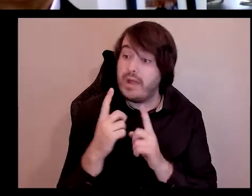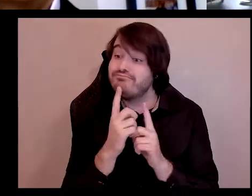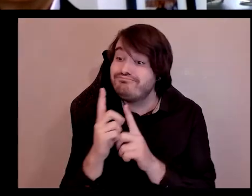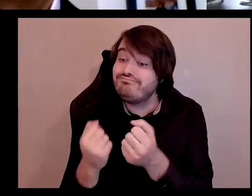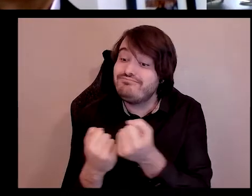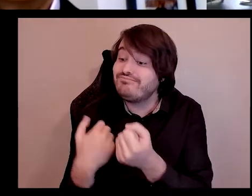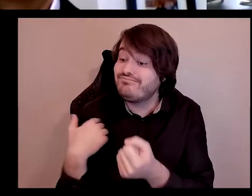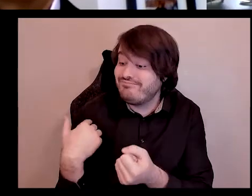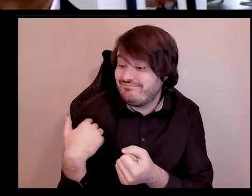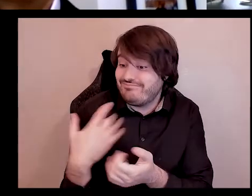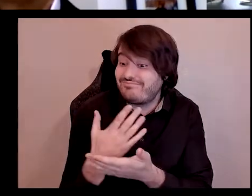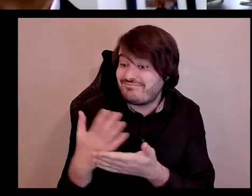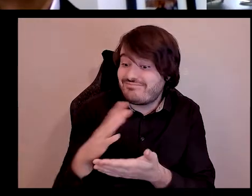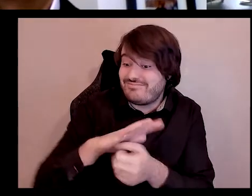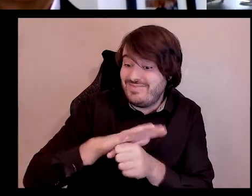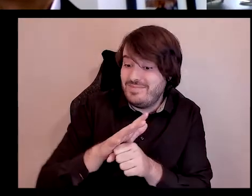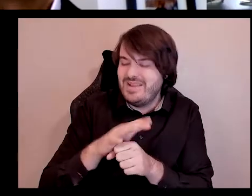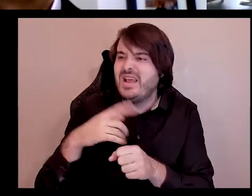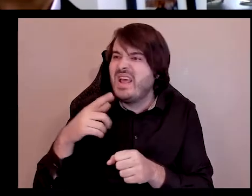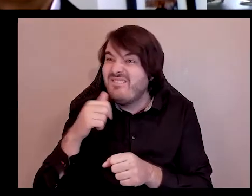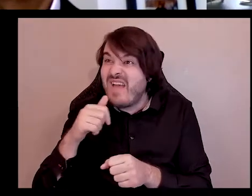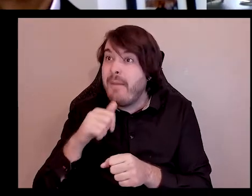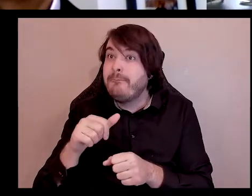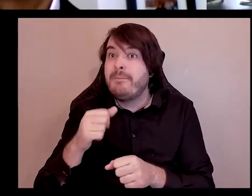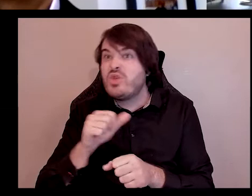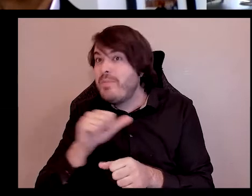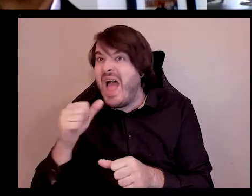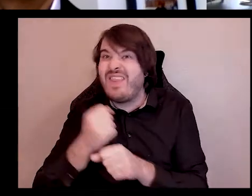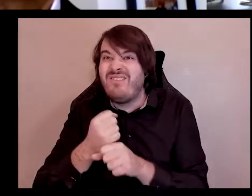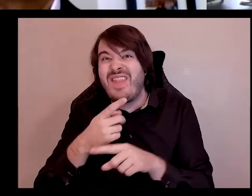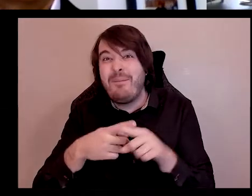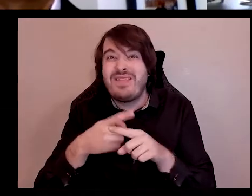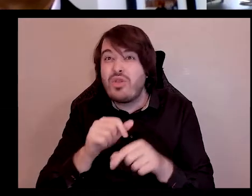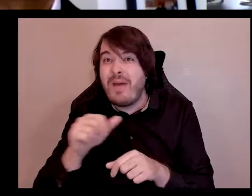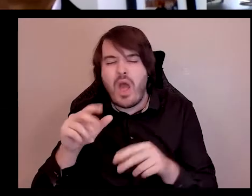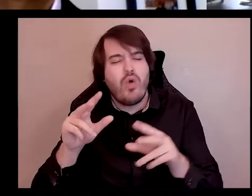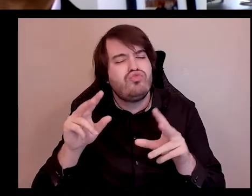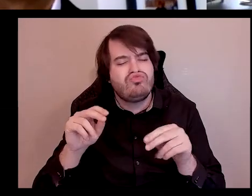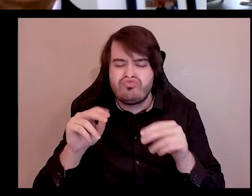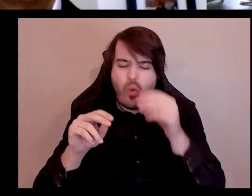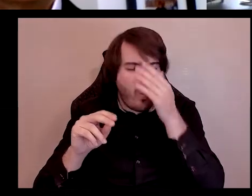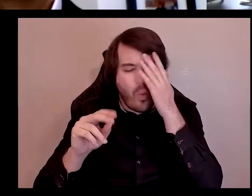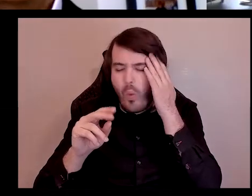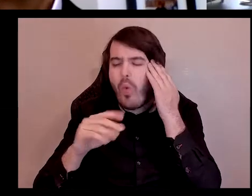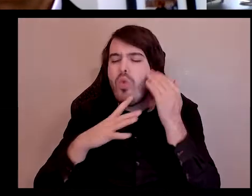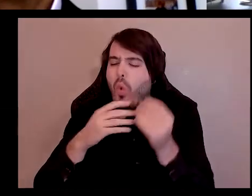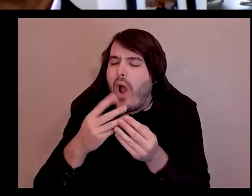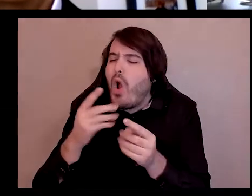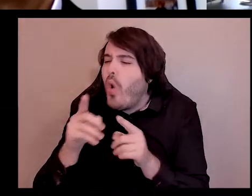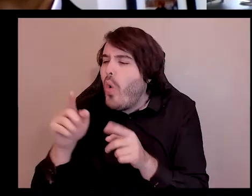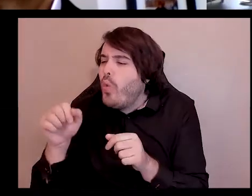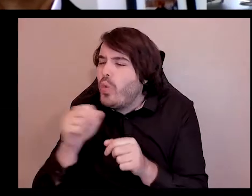que j'ai accompagnée plus récemment depuis la pandémie, je ne suis pas prêt à dire que les femmes occupaient des emplois à temps partiel seulement.